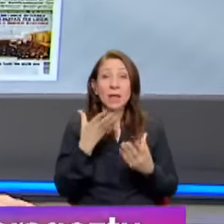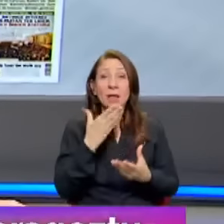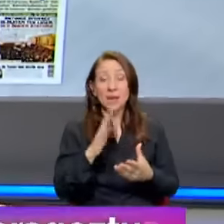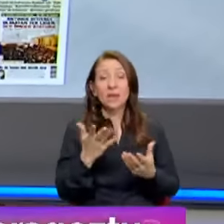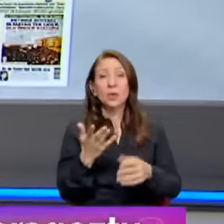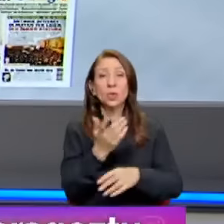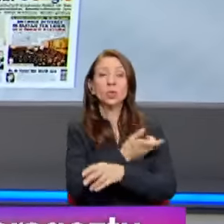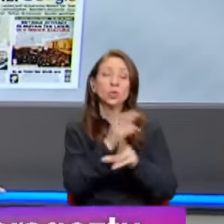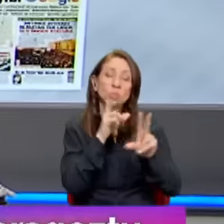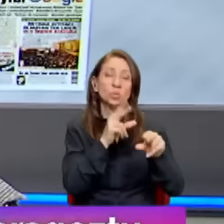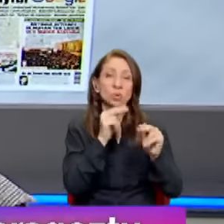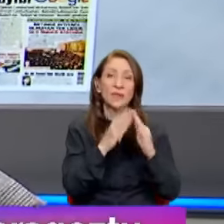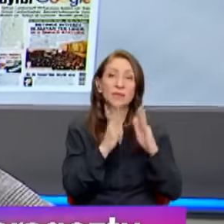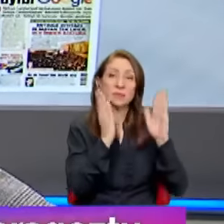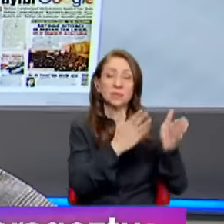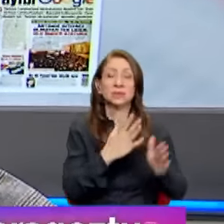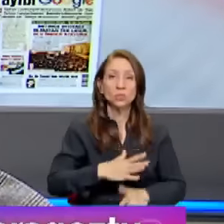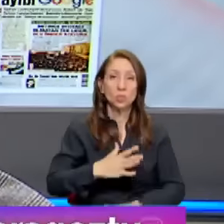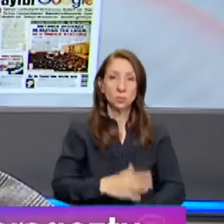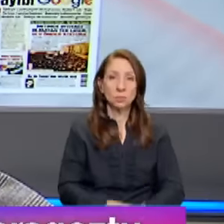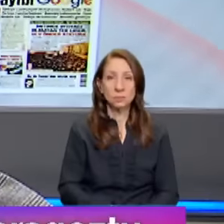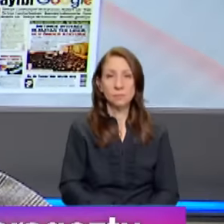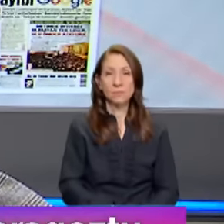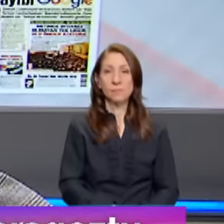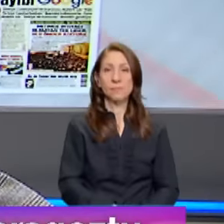artık huzurevine yüzünü